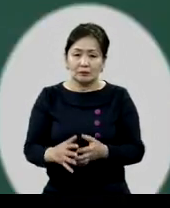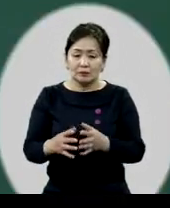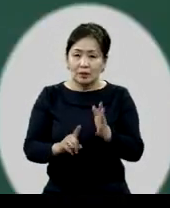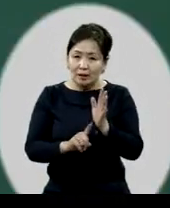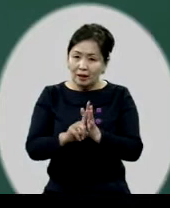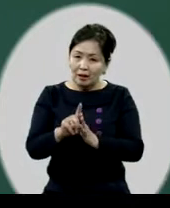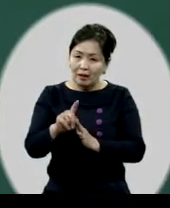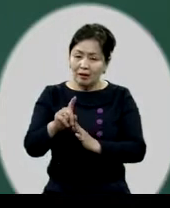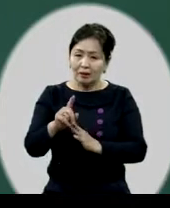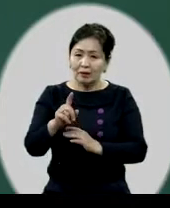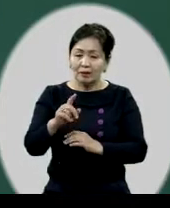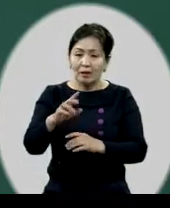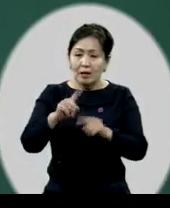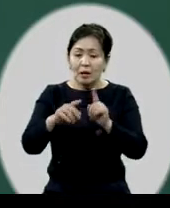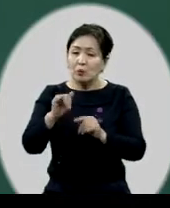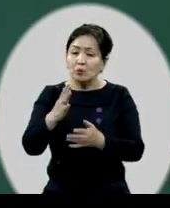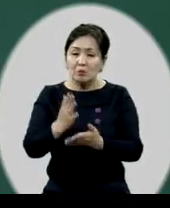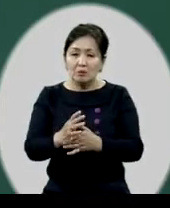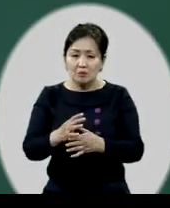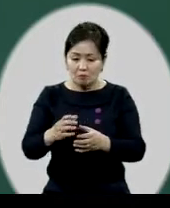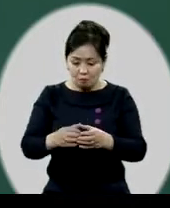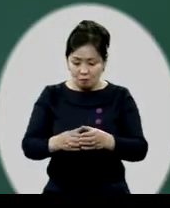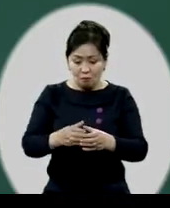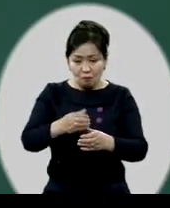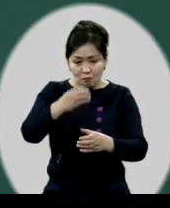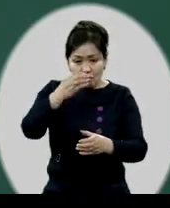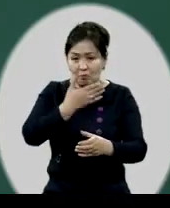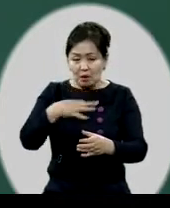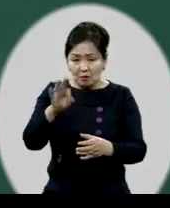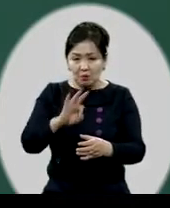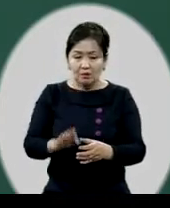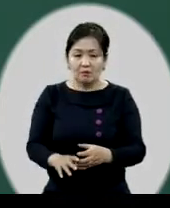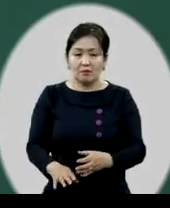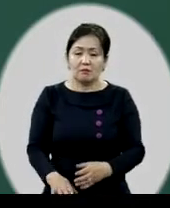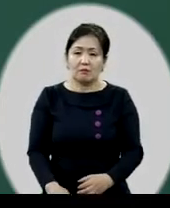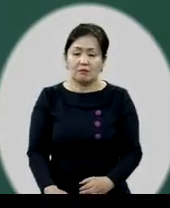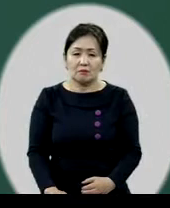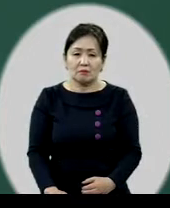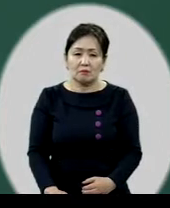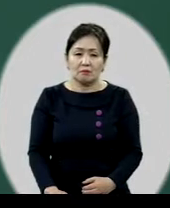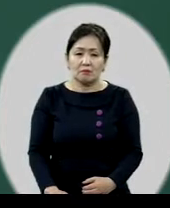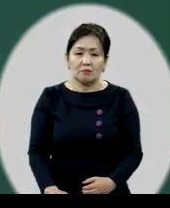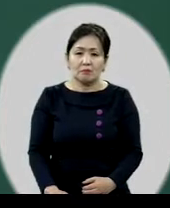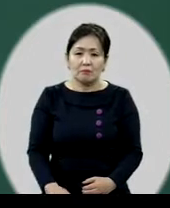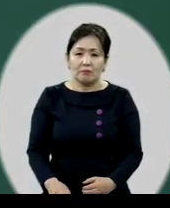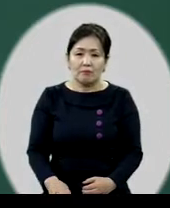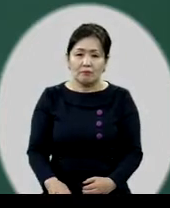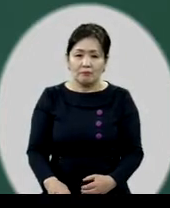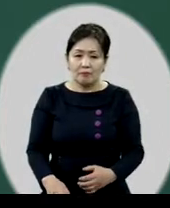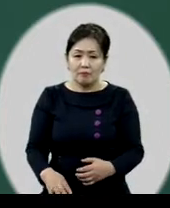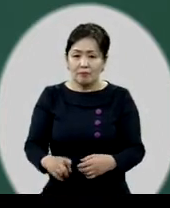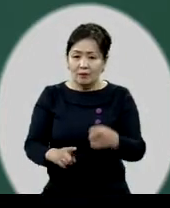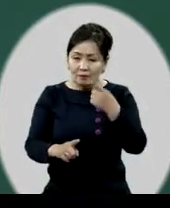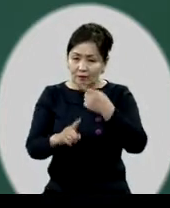Саванд анх ямар хэмжээний ус байлаа? Оо, ус байхгүй байсан. Багш нь ямар хэмжээтэй ус